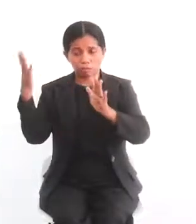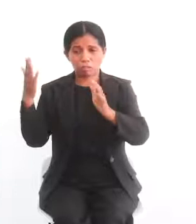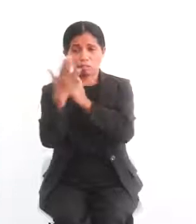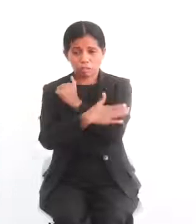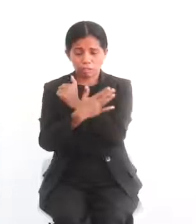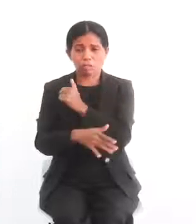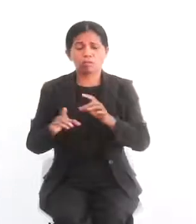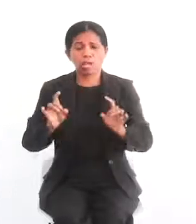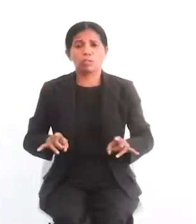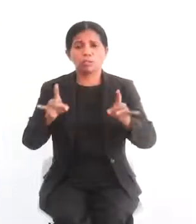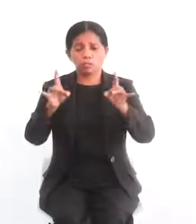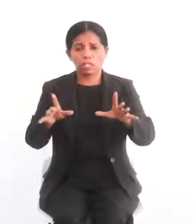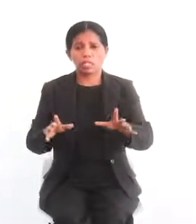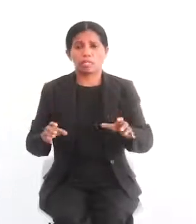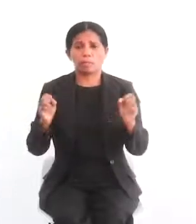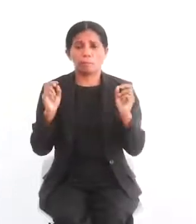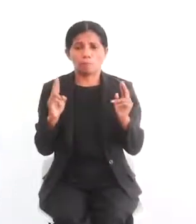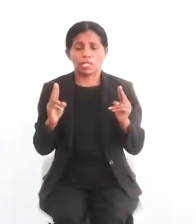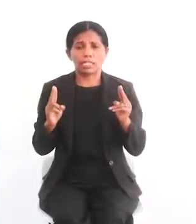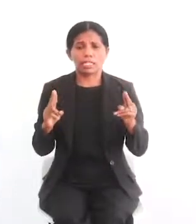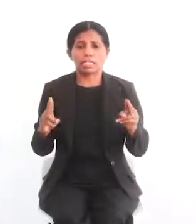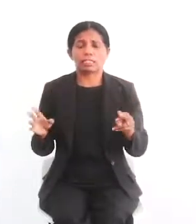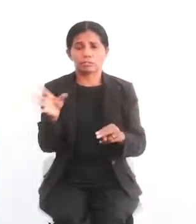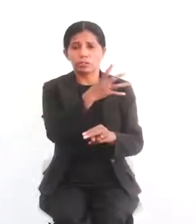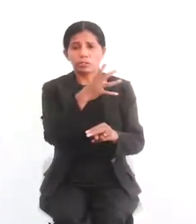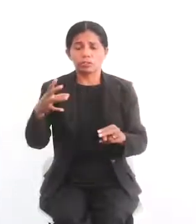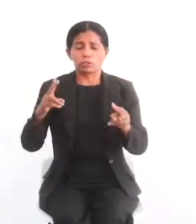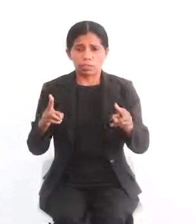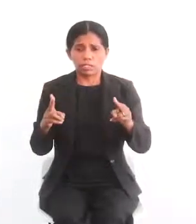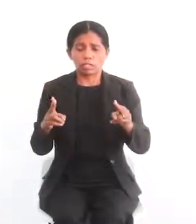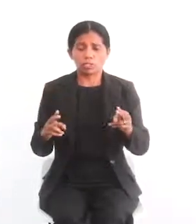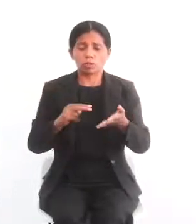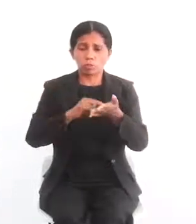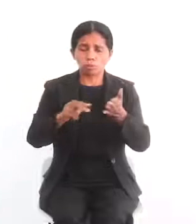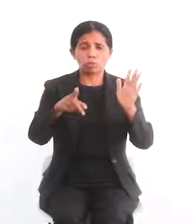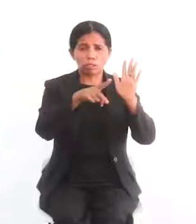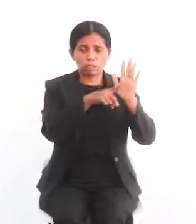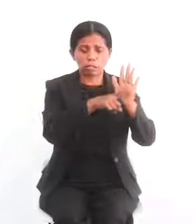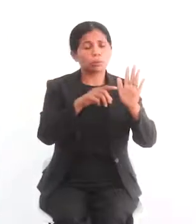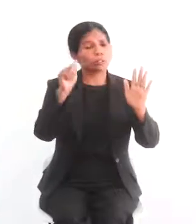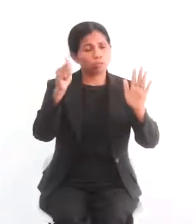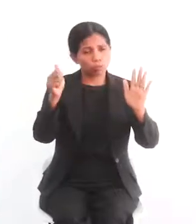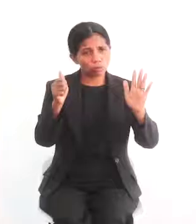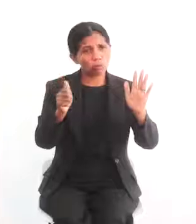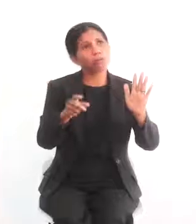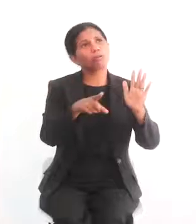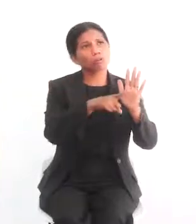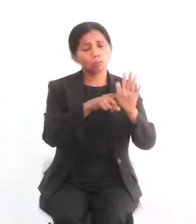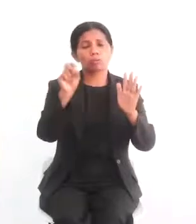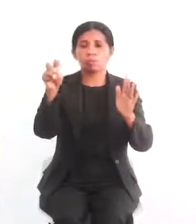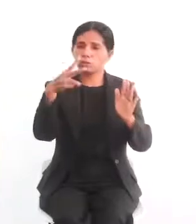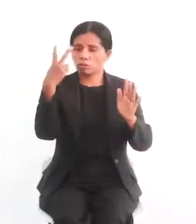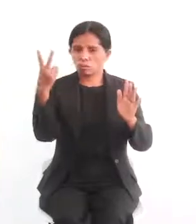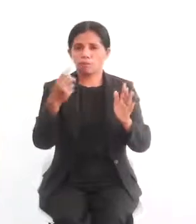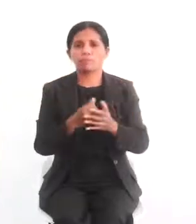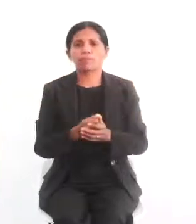Zelandia, anin bele malirin to numru negativo sanulu ka negativo sanulu resin rua. Bain hira isi tusan